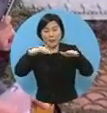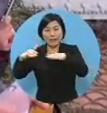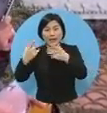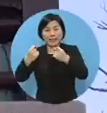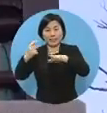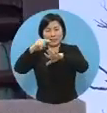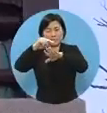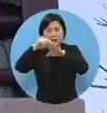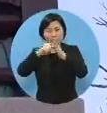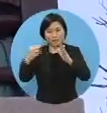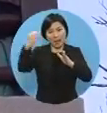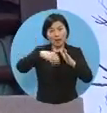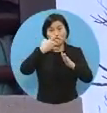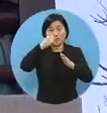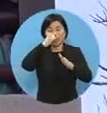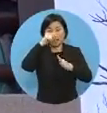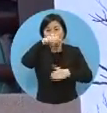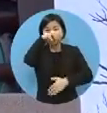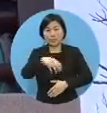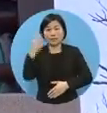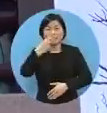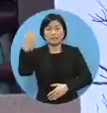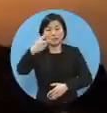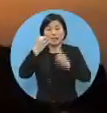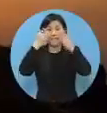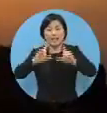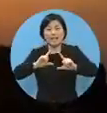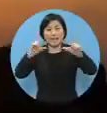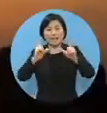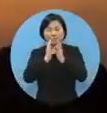있는 향일암에서 2017년